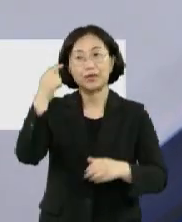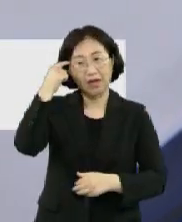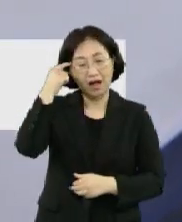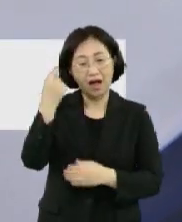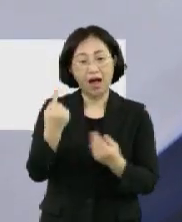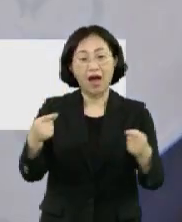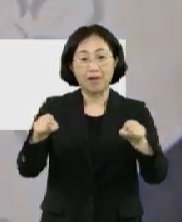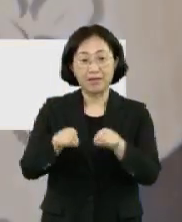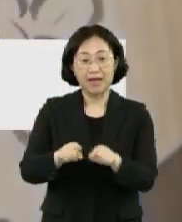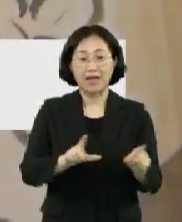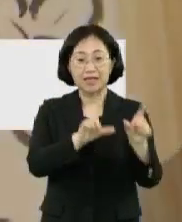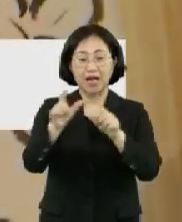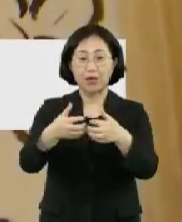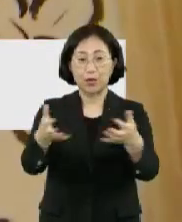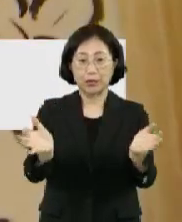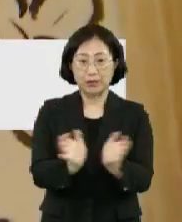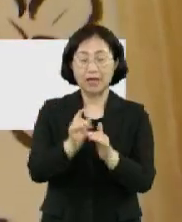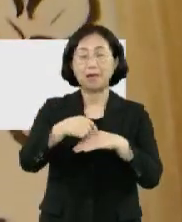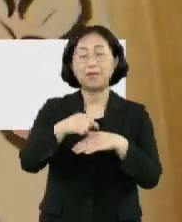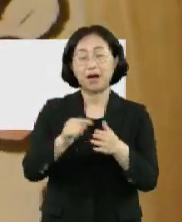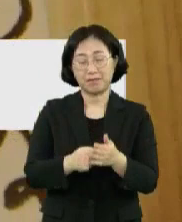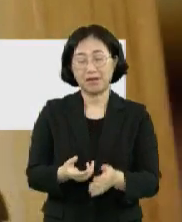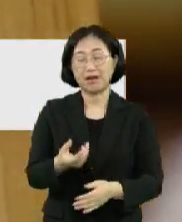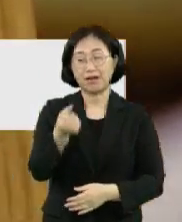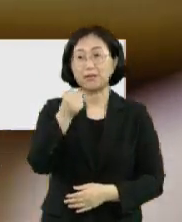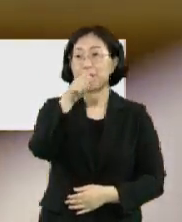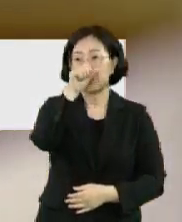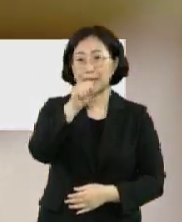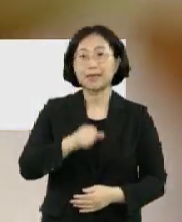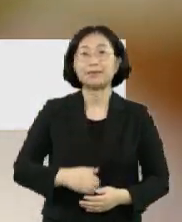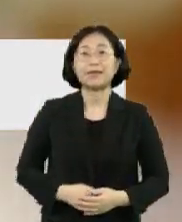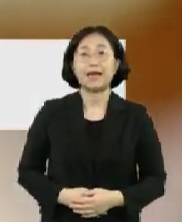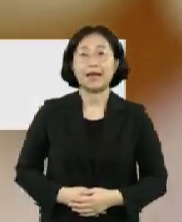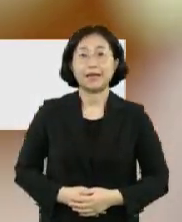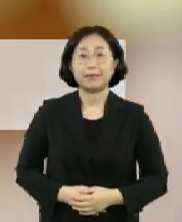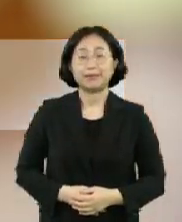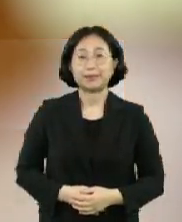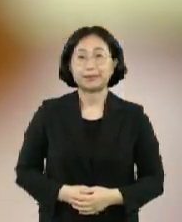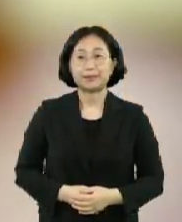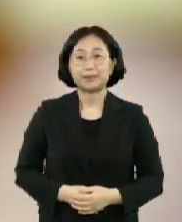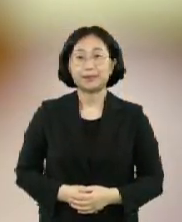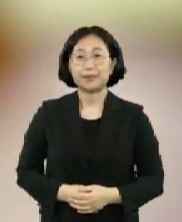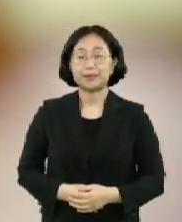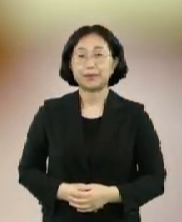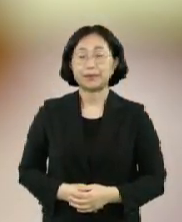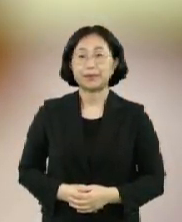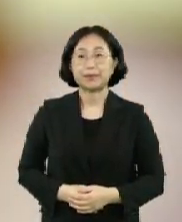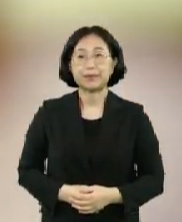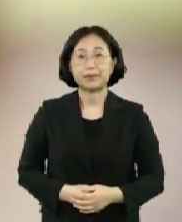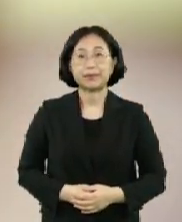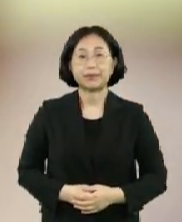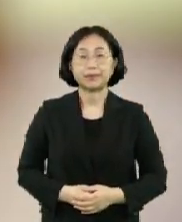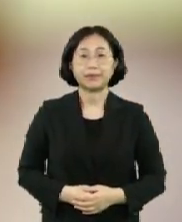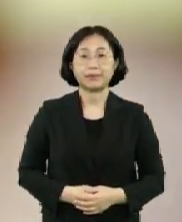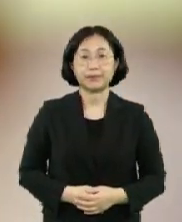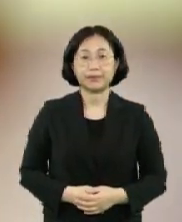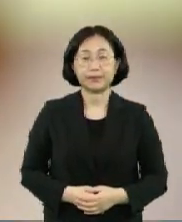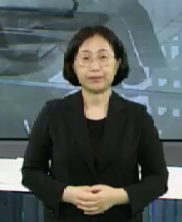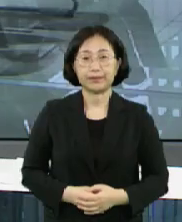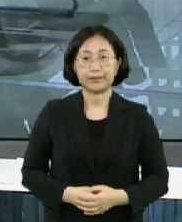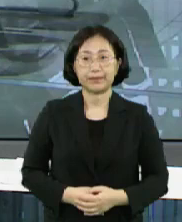더불어 살아가는 그런 공동체의 마음을 좀 가지면 좋겠다라는 생각이 듭니다. TJB 조혜원입니다.